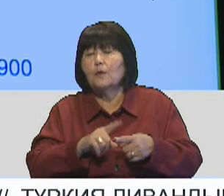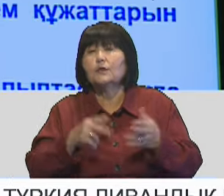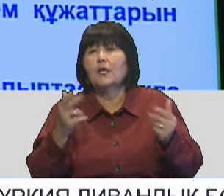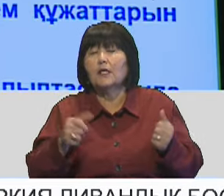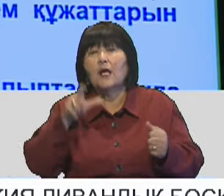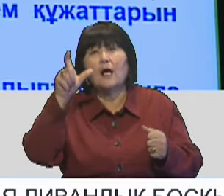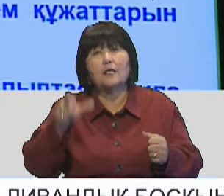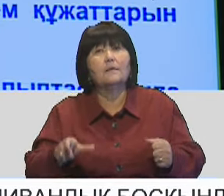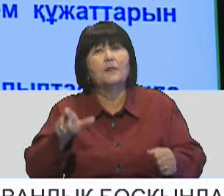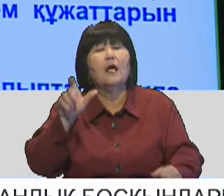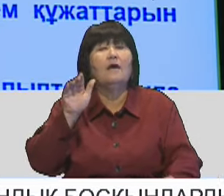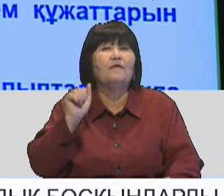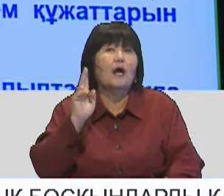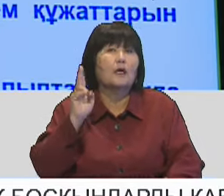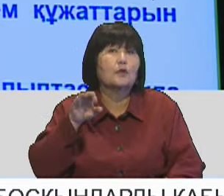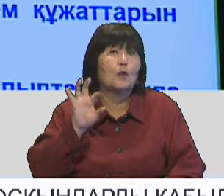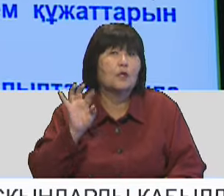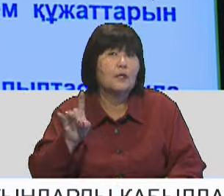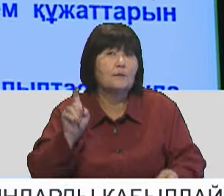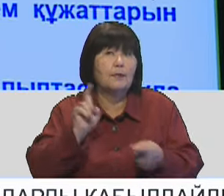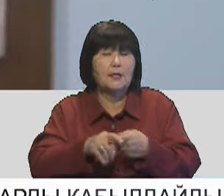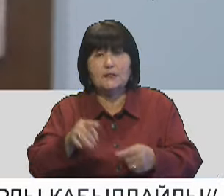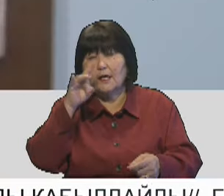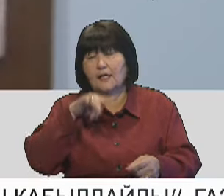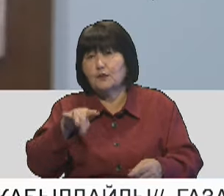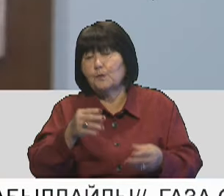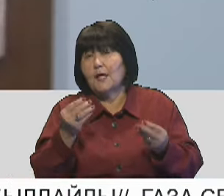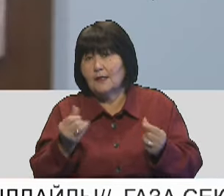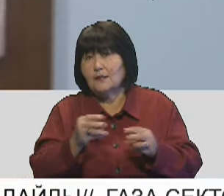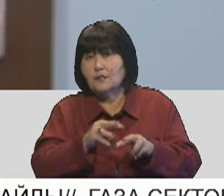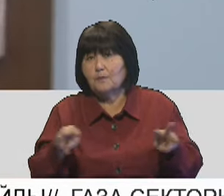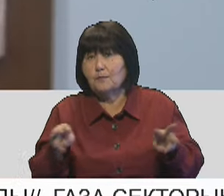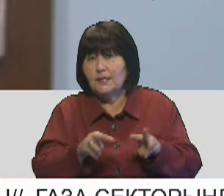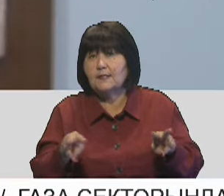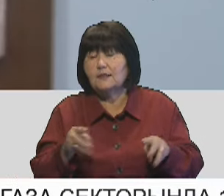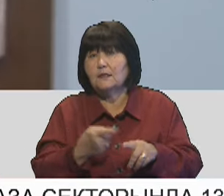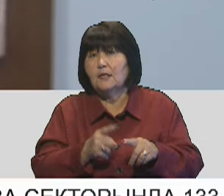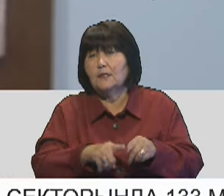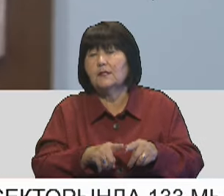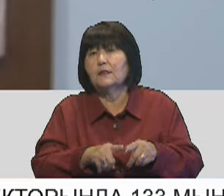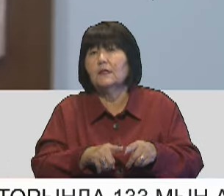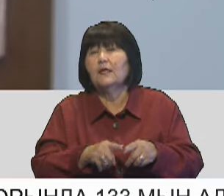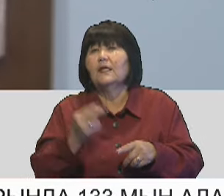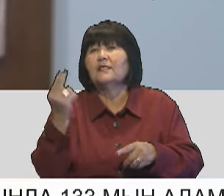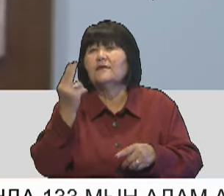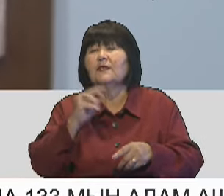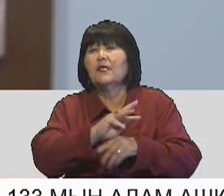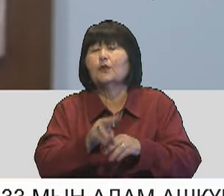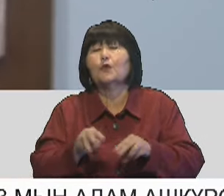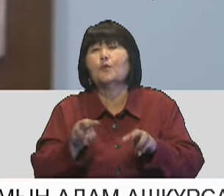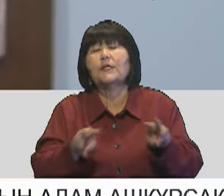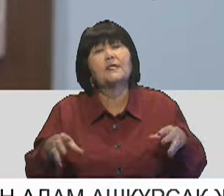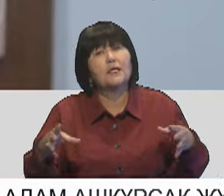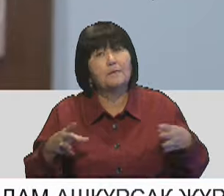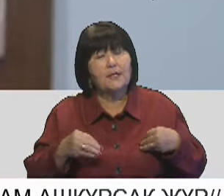адами фактормен байланысты. Сол себепті мына Қазақстан Республикасы қаржы министрлігі мен сосын мына цифрландыру министрлігі мен